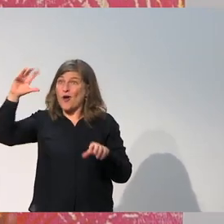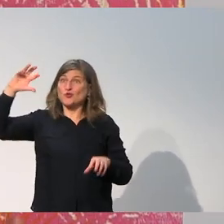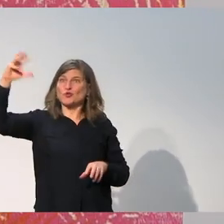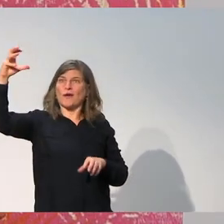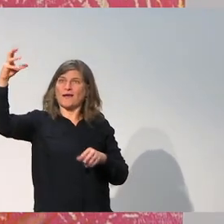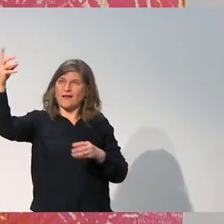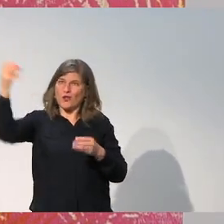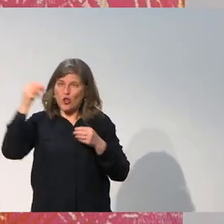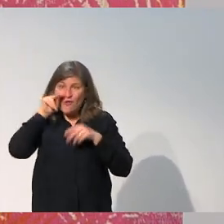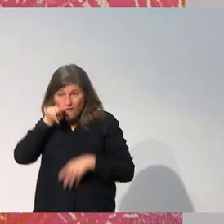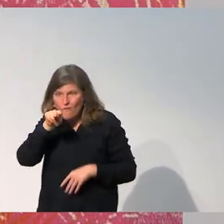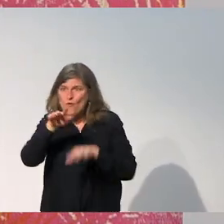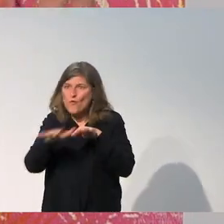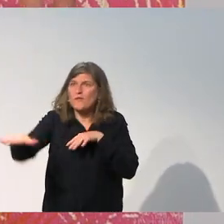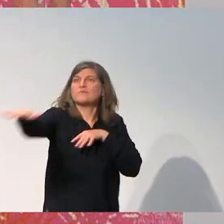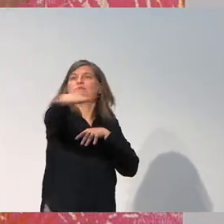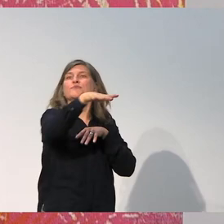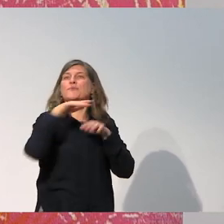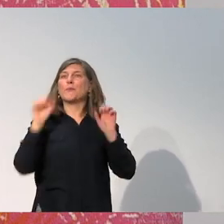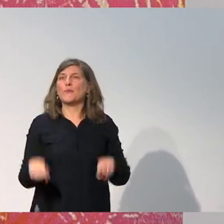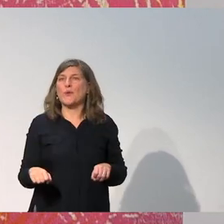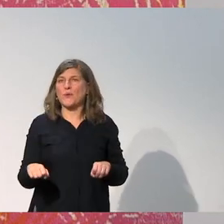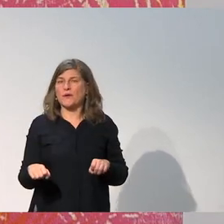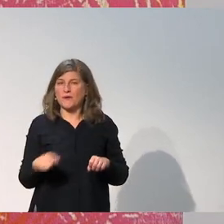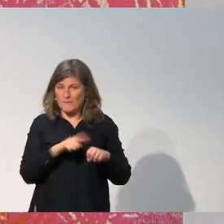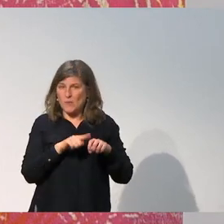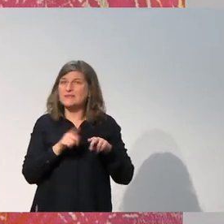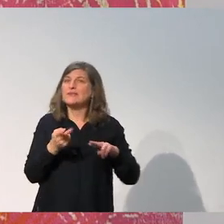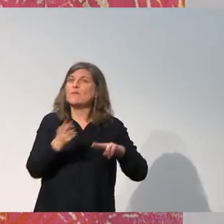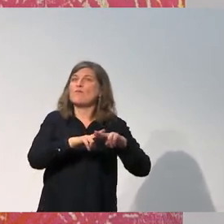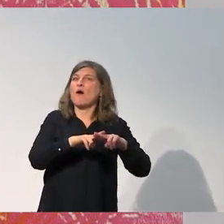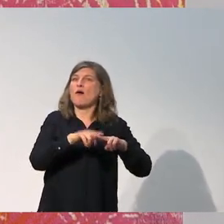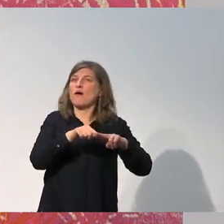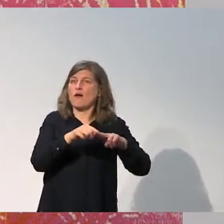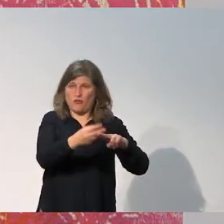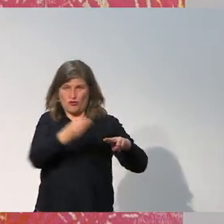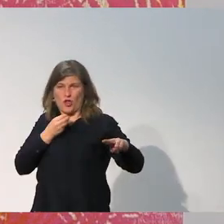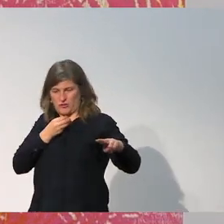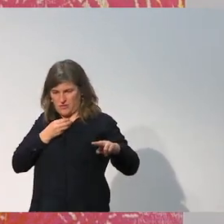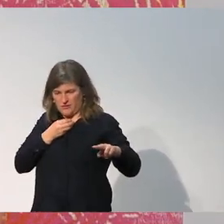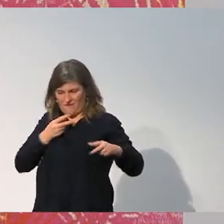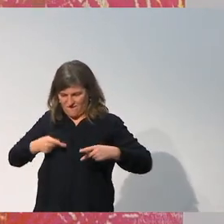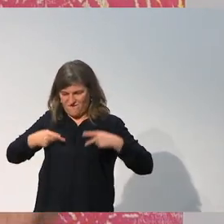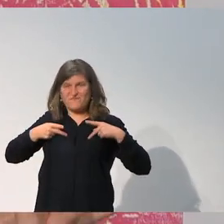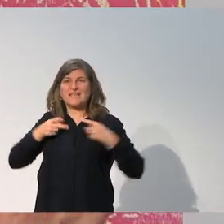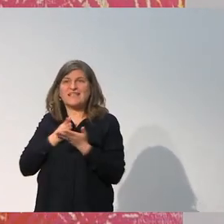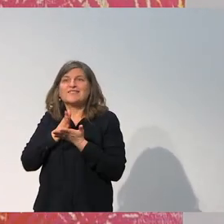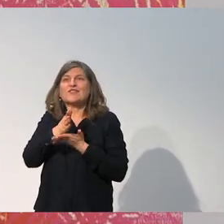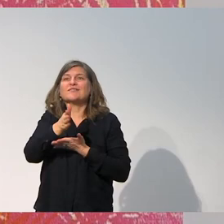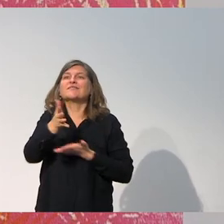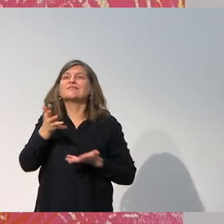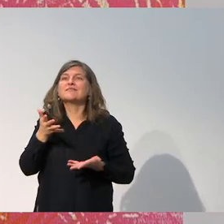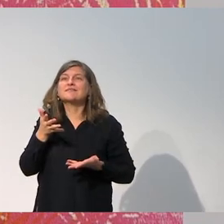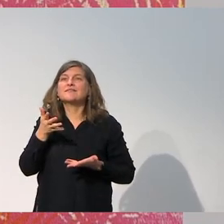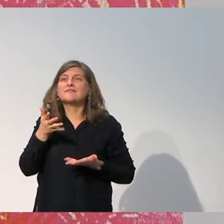choses. Donc, de la même manière, la mort, c'est ce qui donne du sens à notre vie. En fait, c'est une analogie, cette